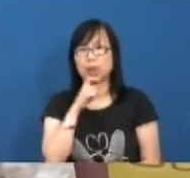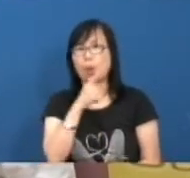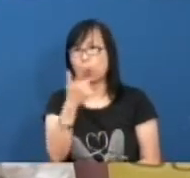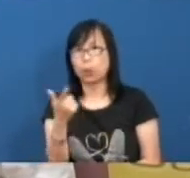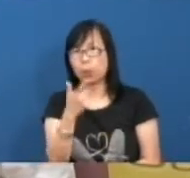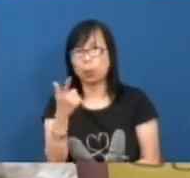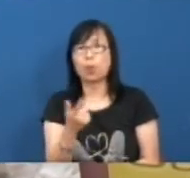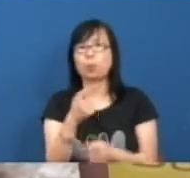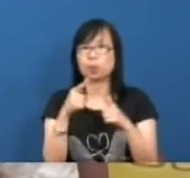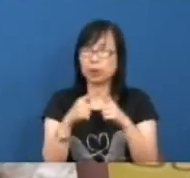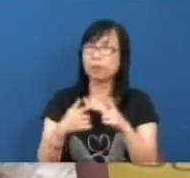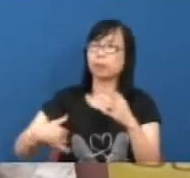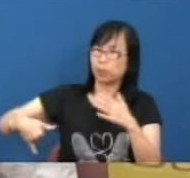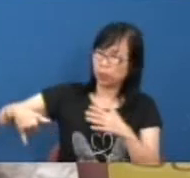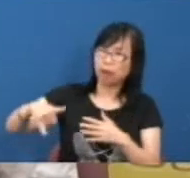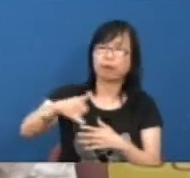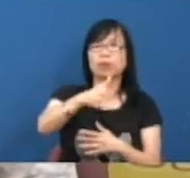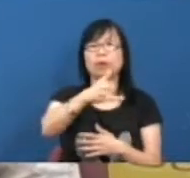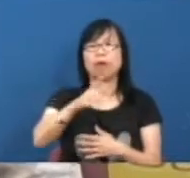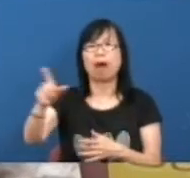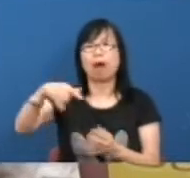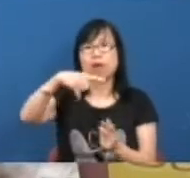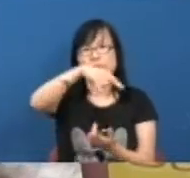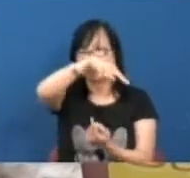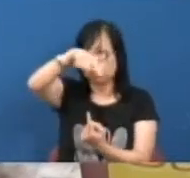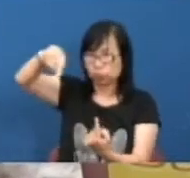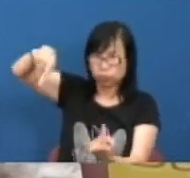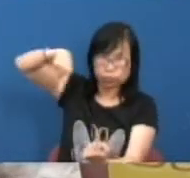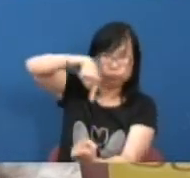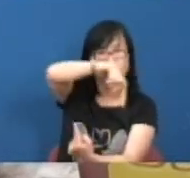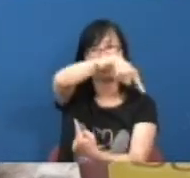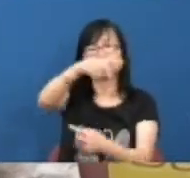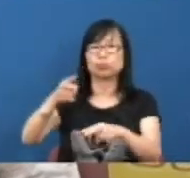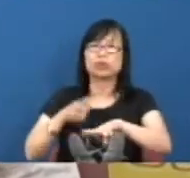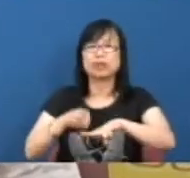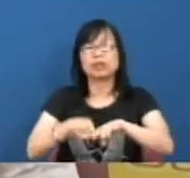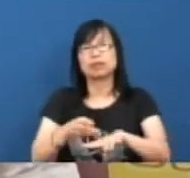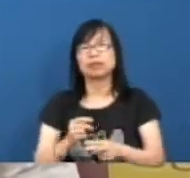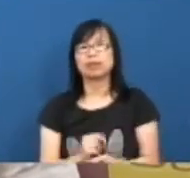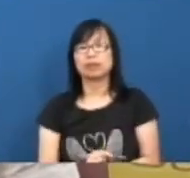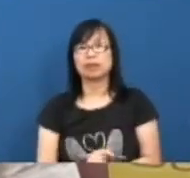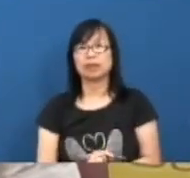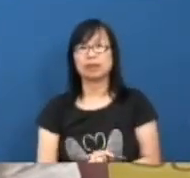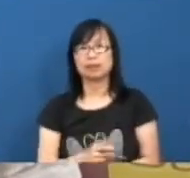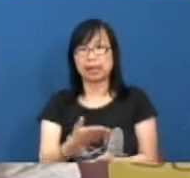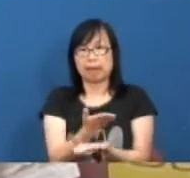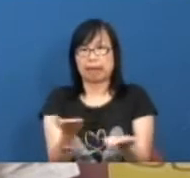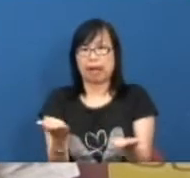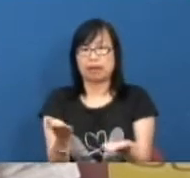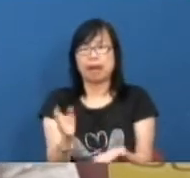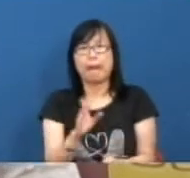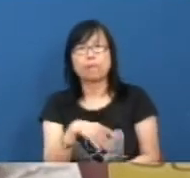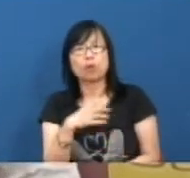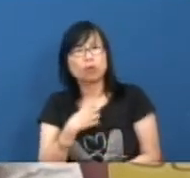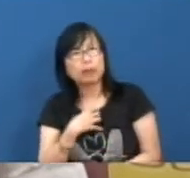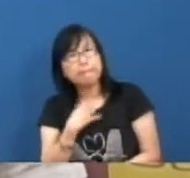嘅遊客係會經過咁啦。其實都 旋轉餐廳嚟嘅，係 啊，旋轉餐廳嚟嘅，即係呢方面其實係將一啲可能大家認為唔好嘅嘢打